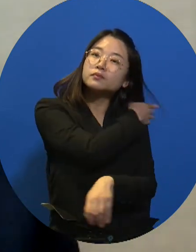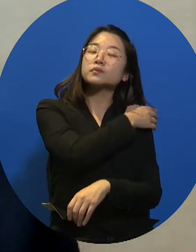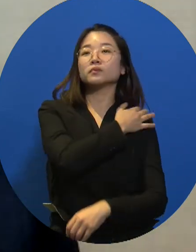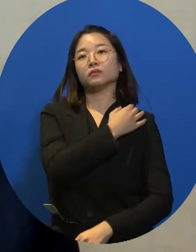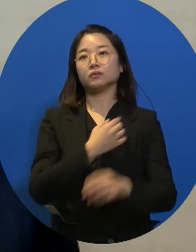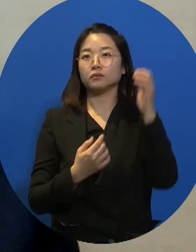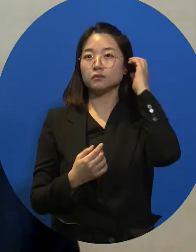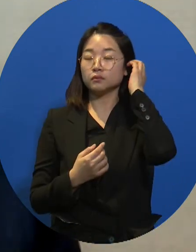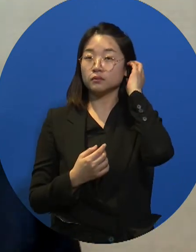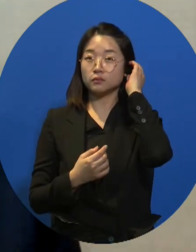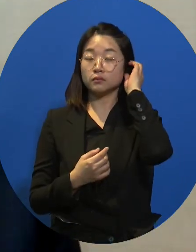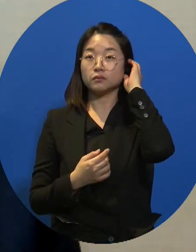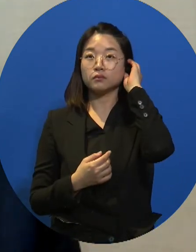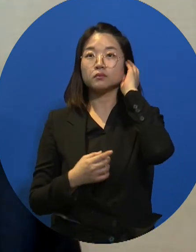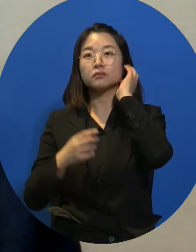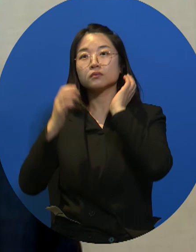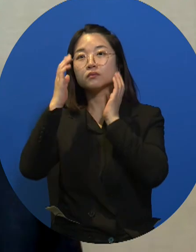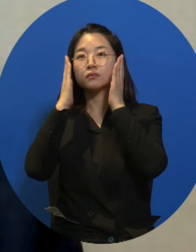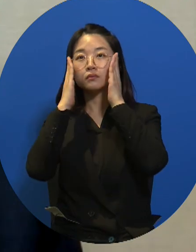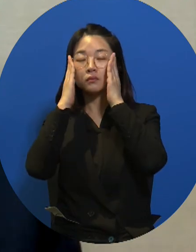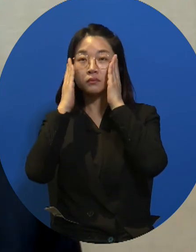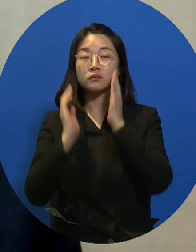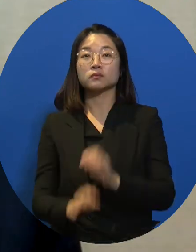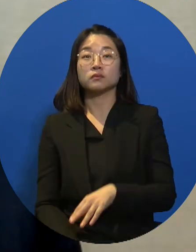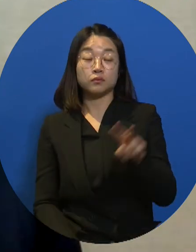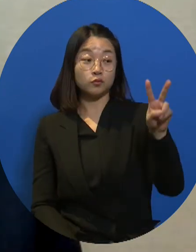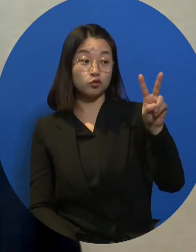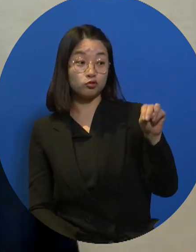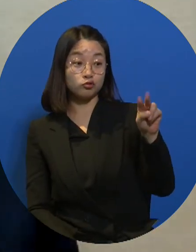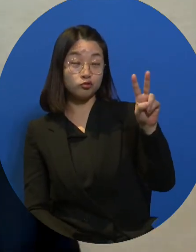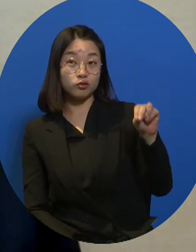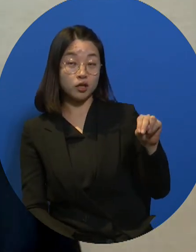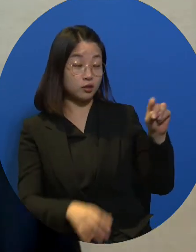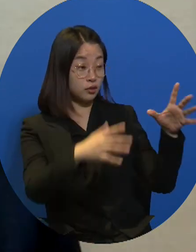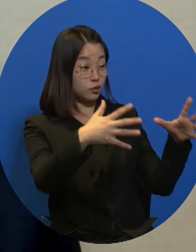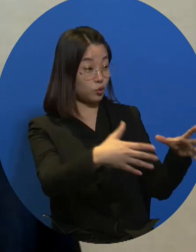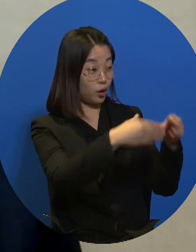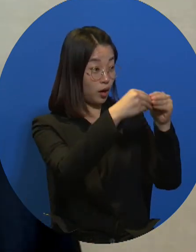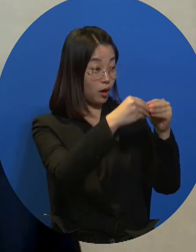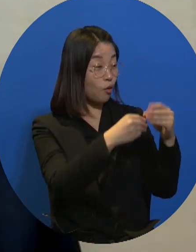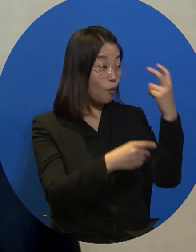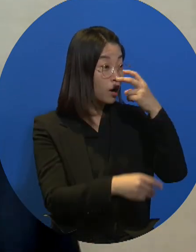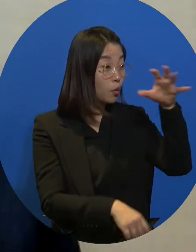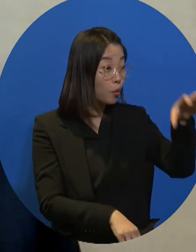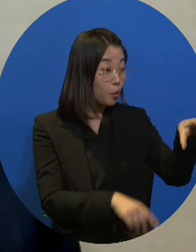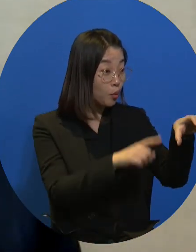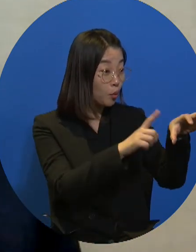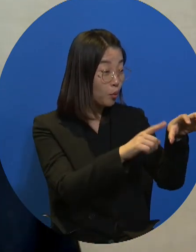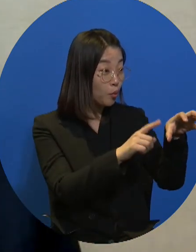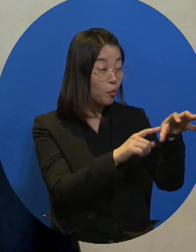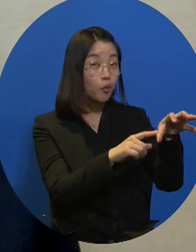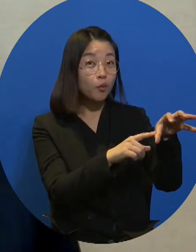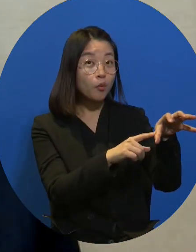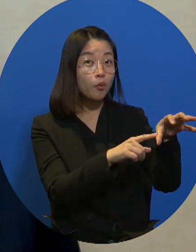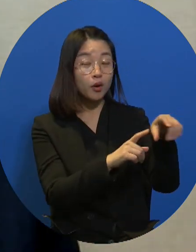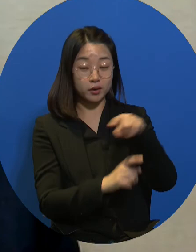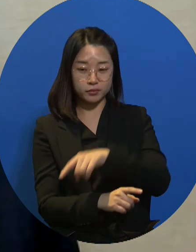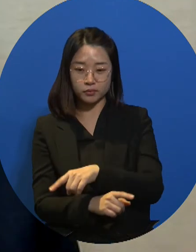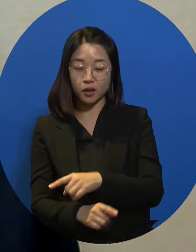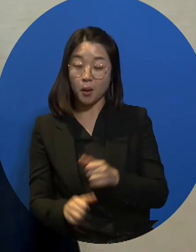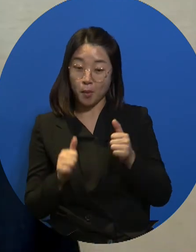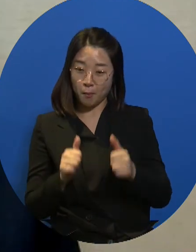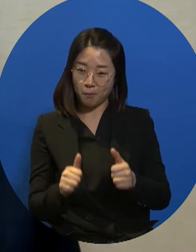기본적으로 그렇습니다. 지금 유엔의 조약감독기구가 이 개인진정 결정을 내렸을 때